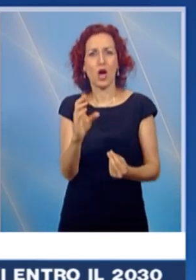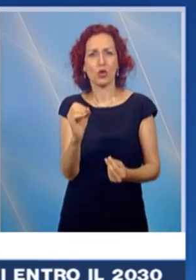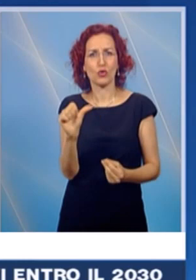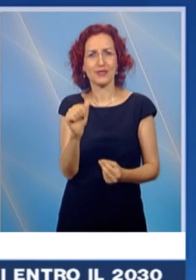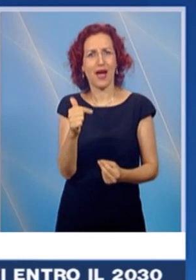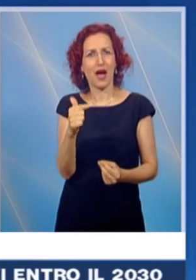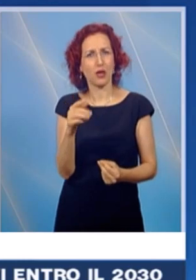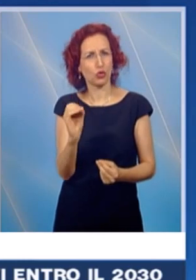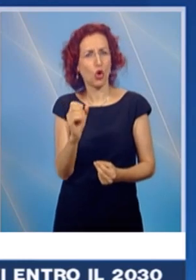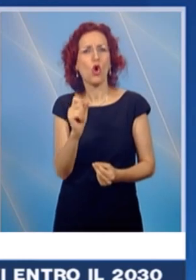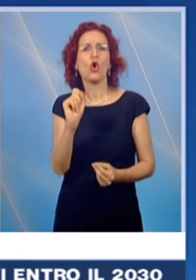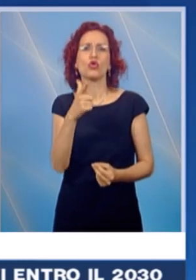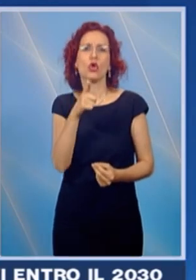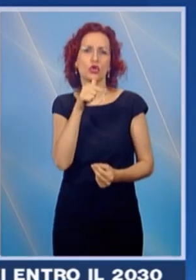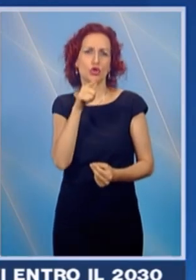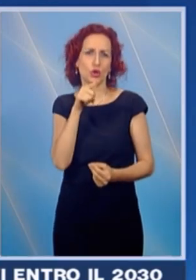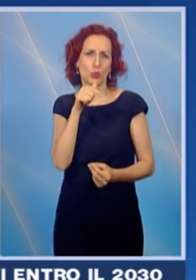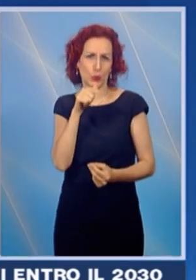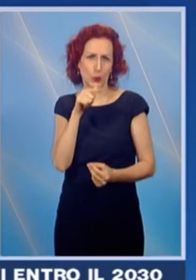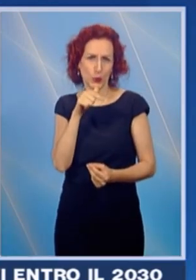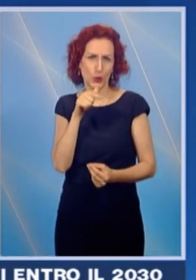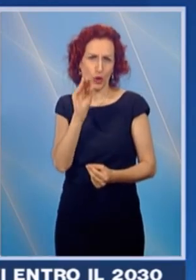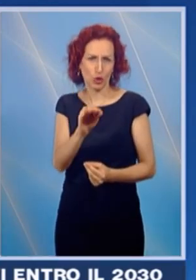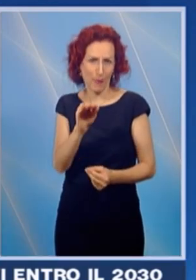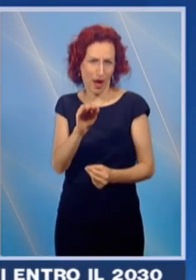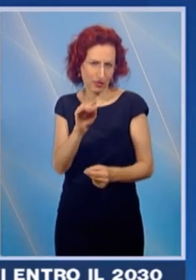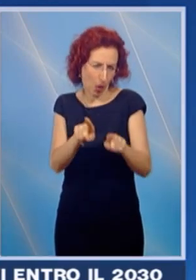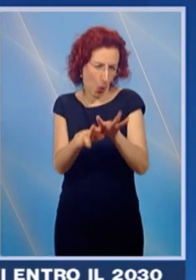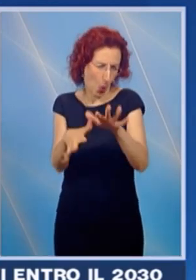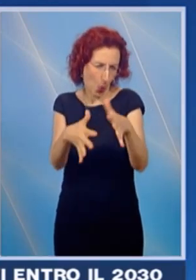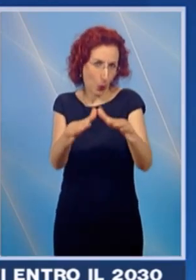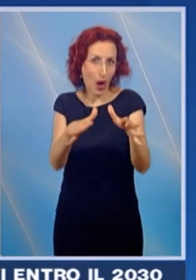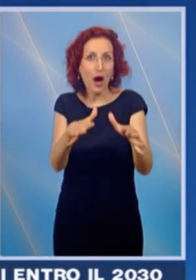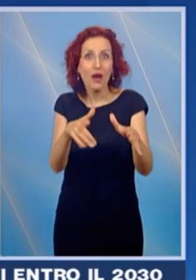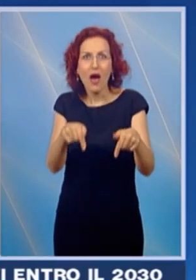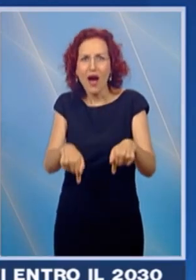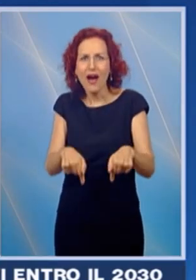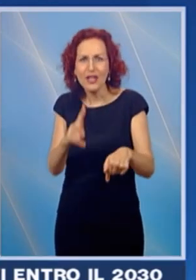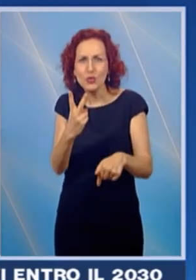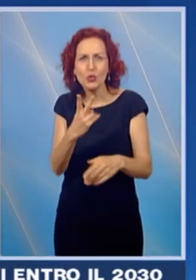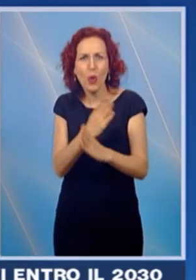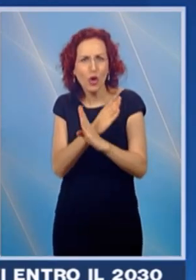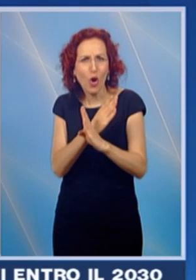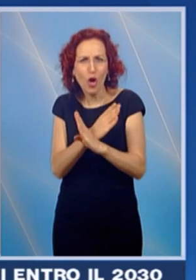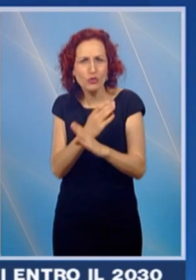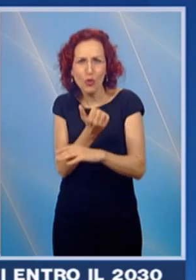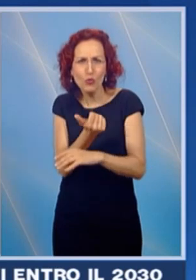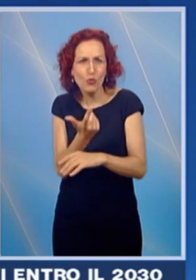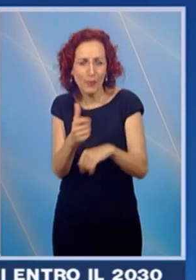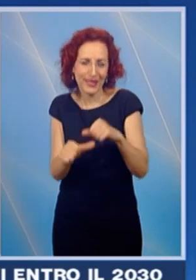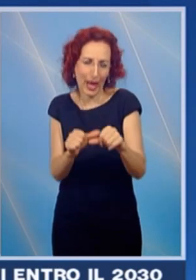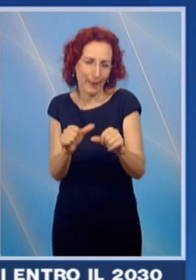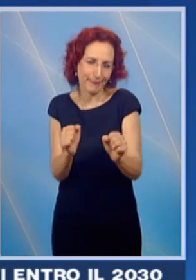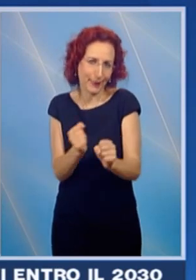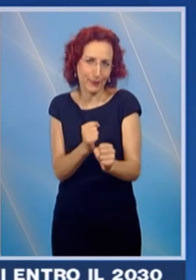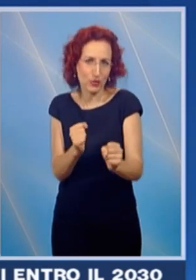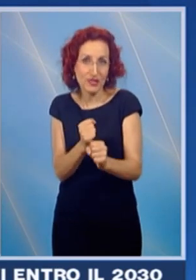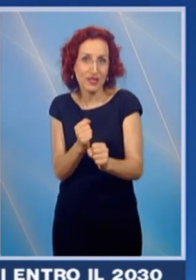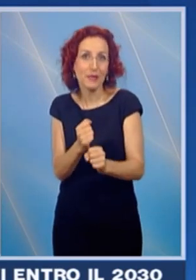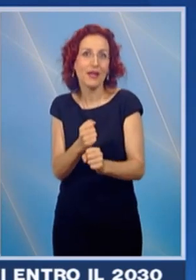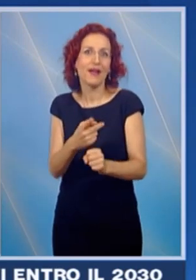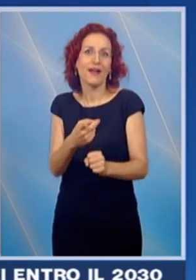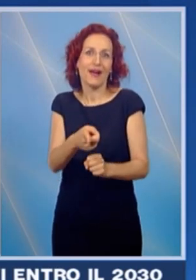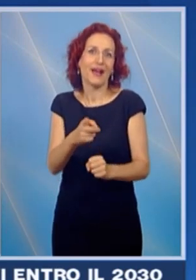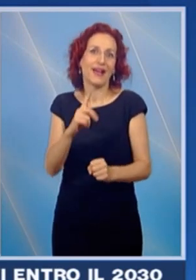stesso quesito il 12 luglio, oggi siamo al 2 agosto e non è che i numeri possano essere tanto cambiati, tant'è vero che alcuni elementi della risposta che ha dato